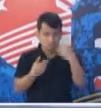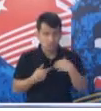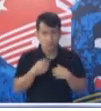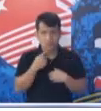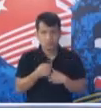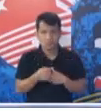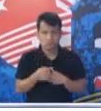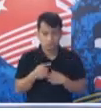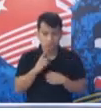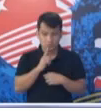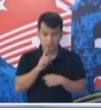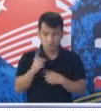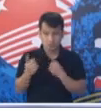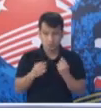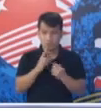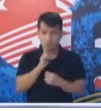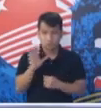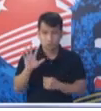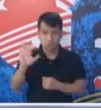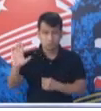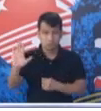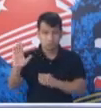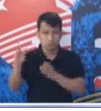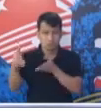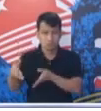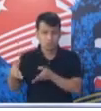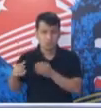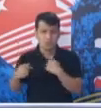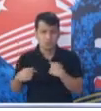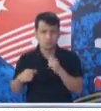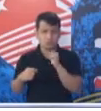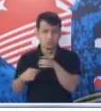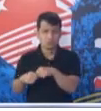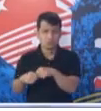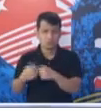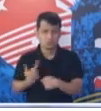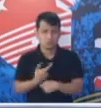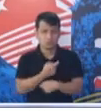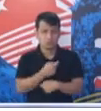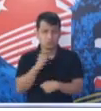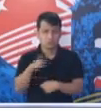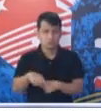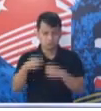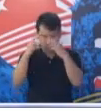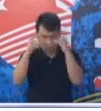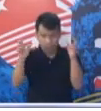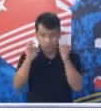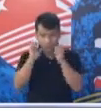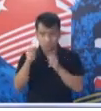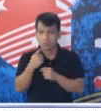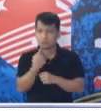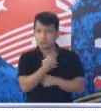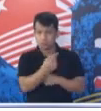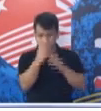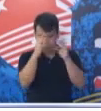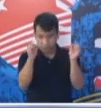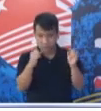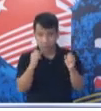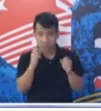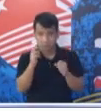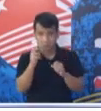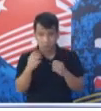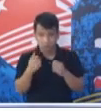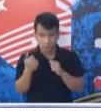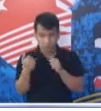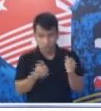honor, so palabra de honor in your side, di ba? Sinagot mo, nang masakit man, Mayor, susunod ako. So there are